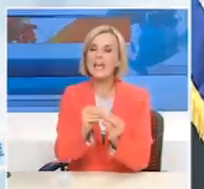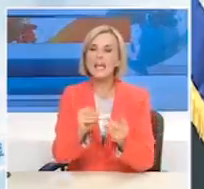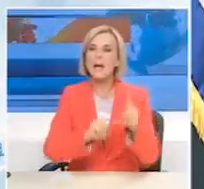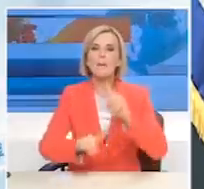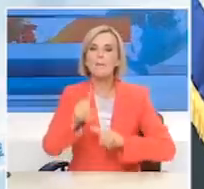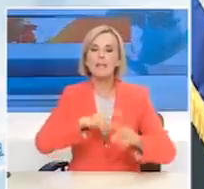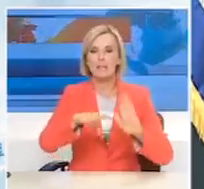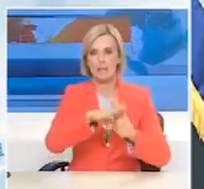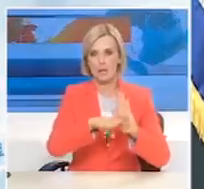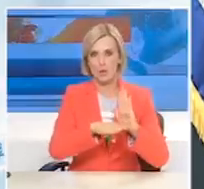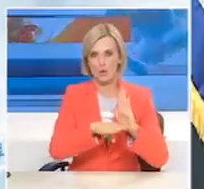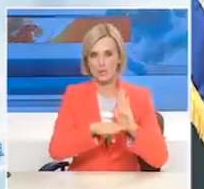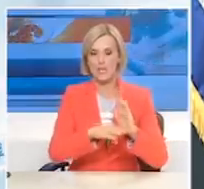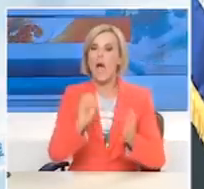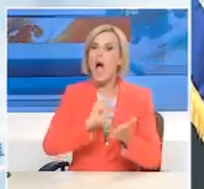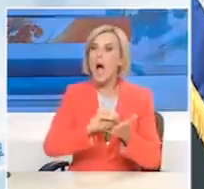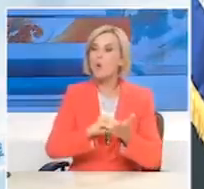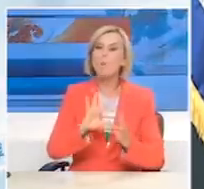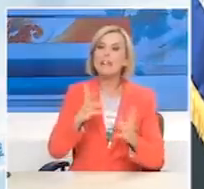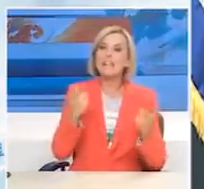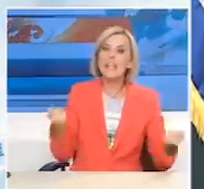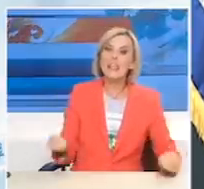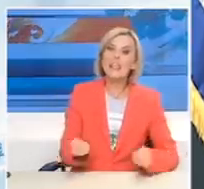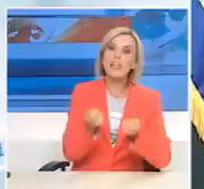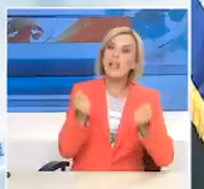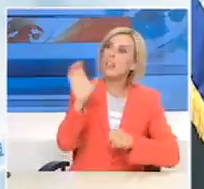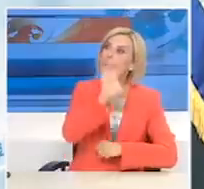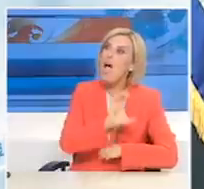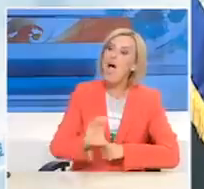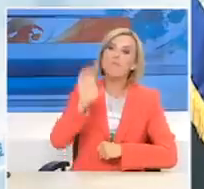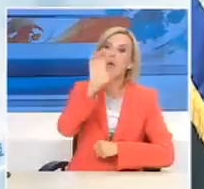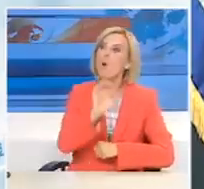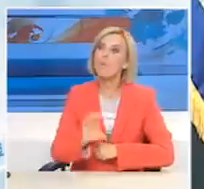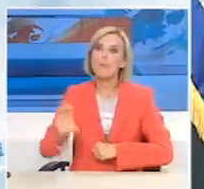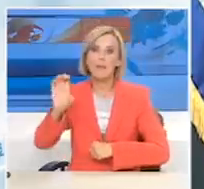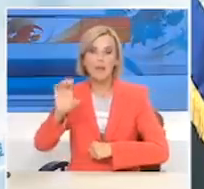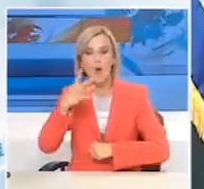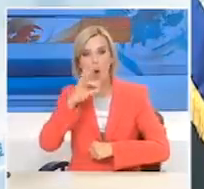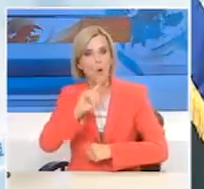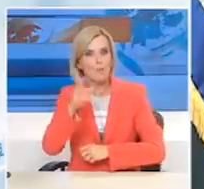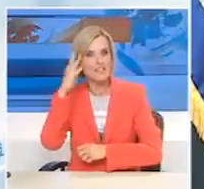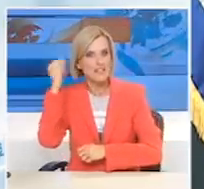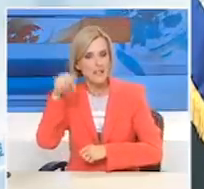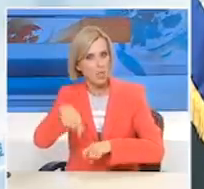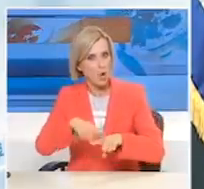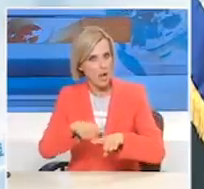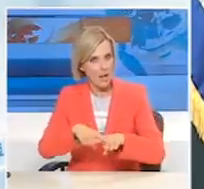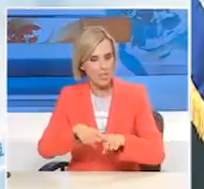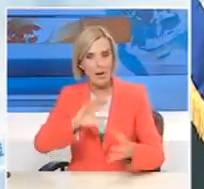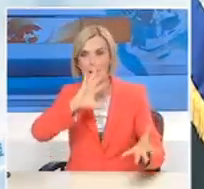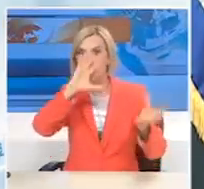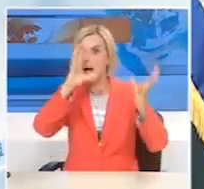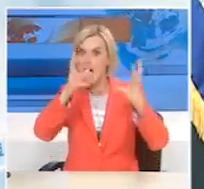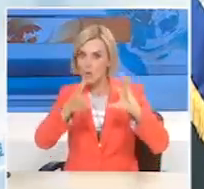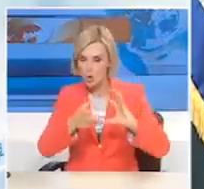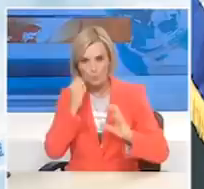και στις άλλες χώρες και αν θα μπορεί να εξασφαλιστεί αυτή η ασφάλεια. Γιατί μην το ξεχνάμε, η παγκόσμια διασπορά